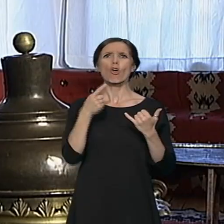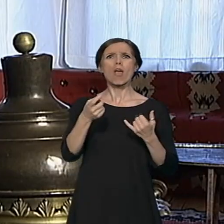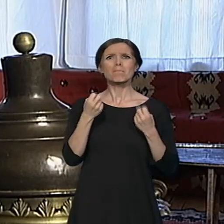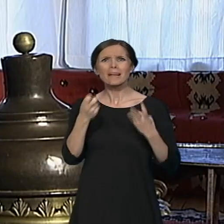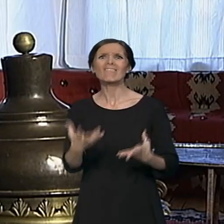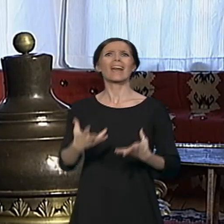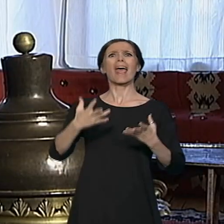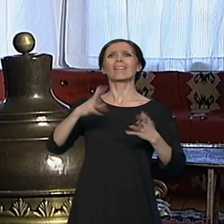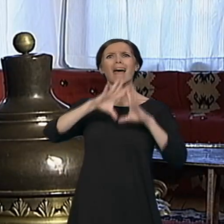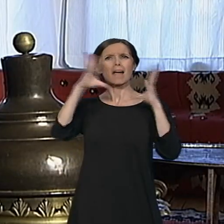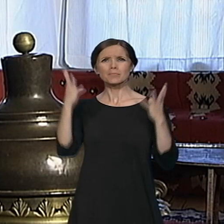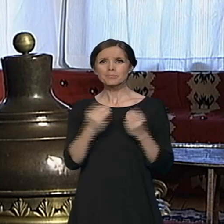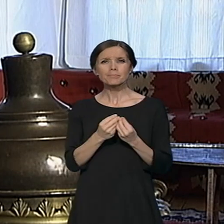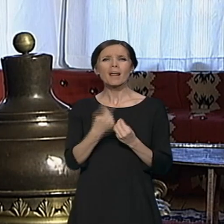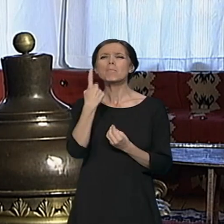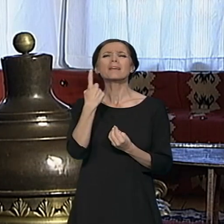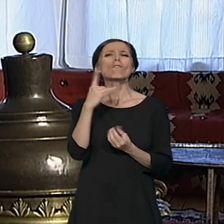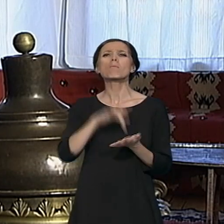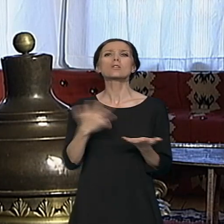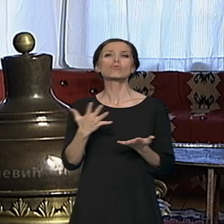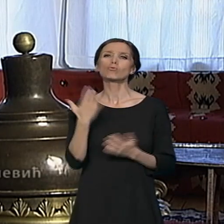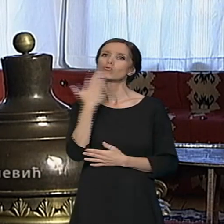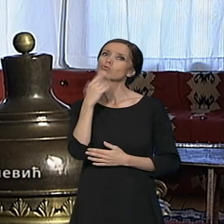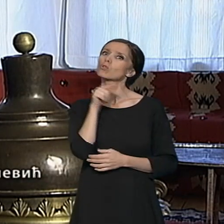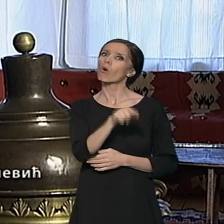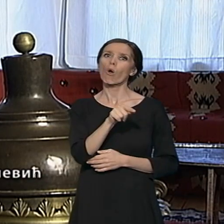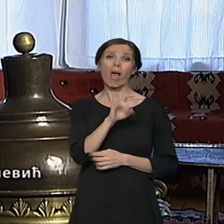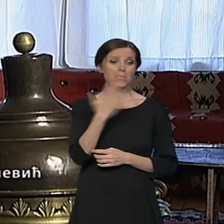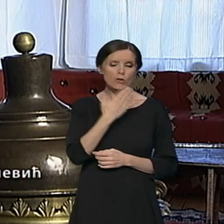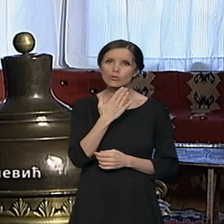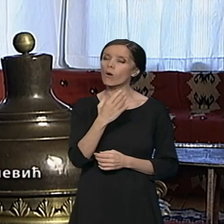Sa Srbijom je bio problem, jer upravo taj